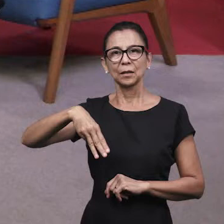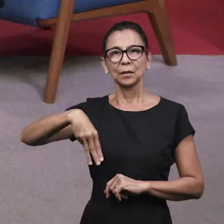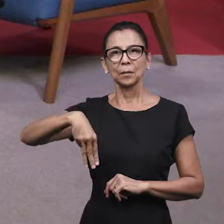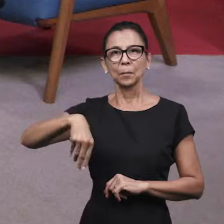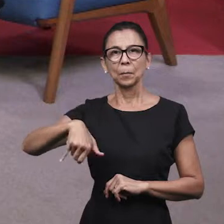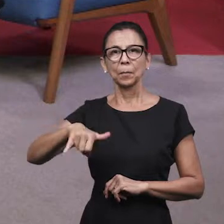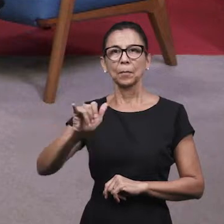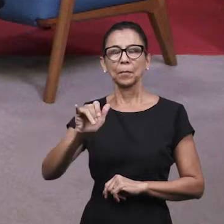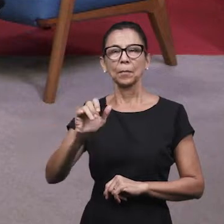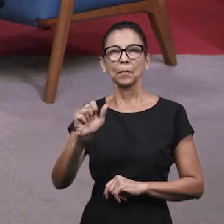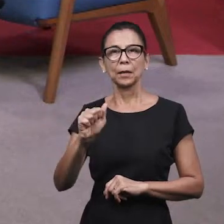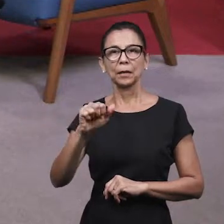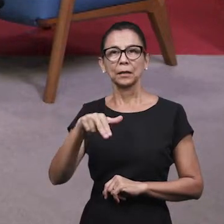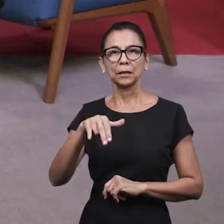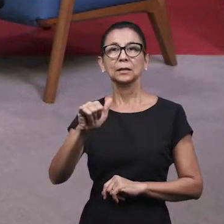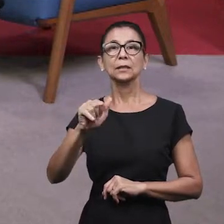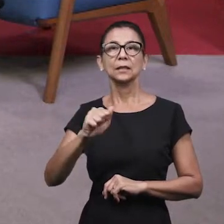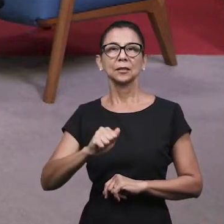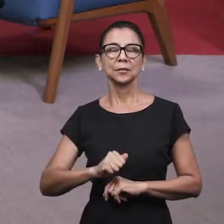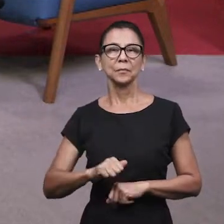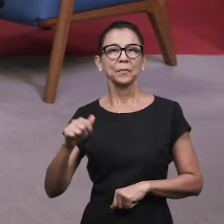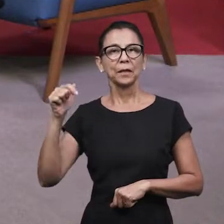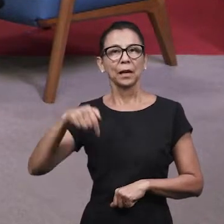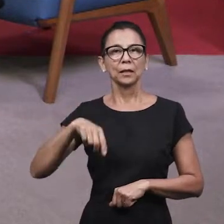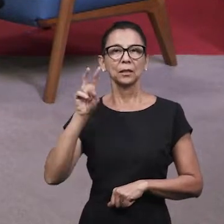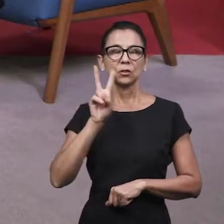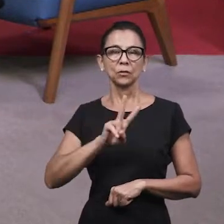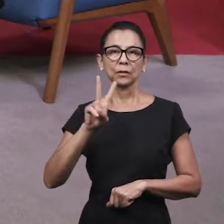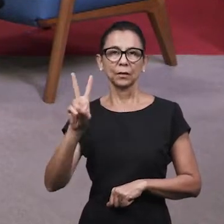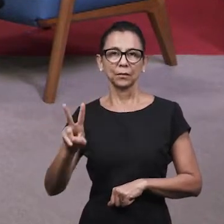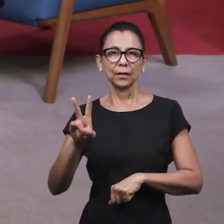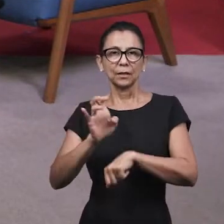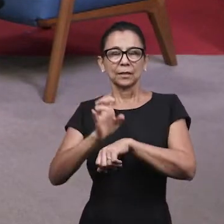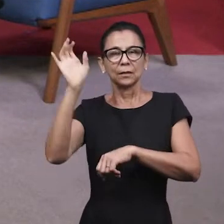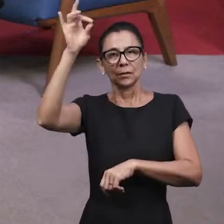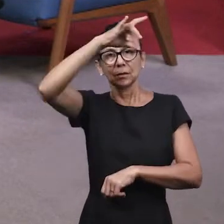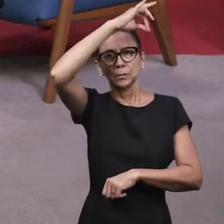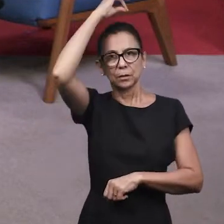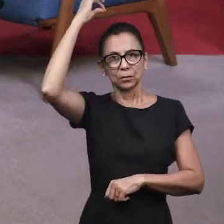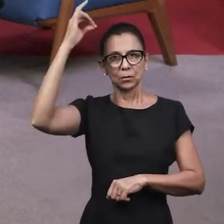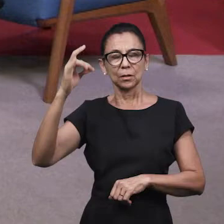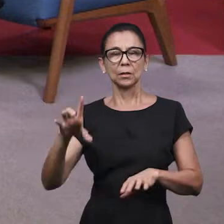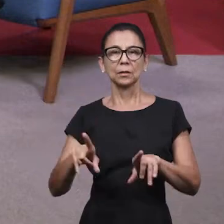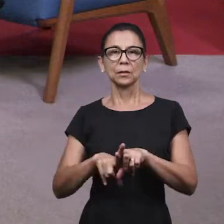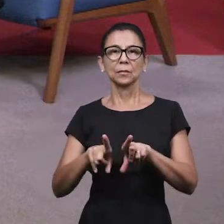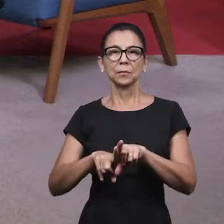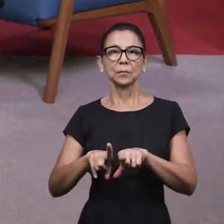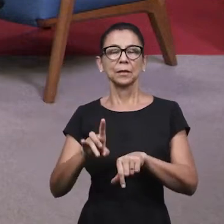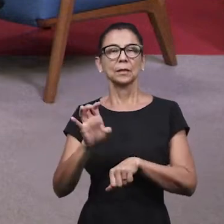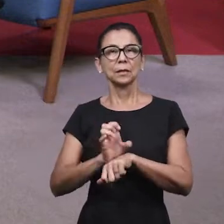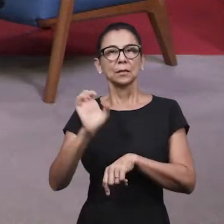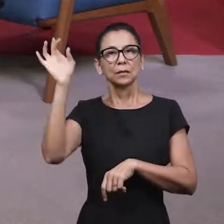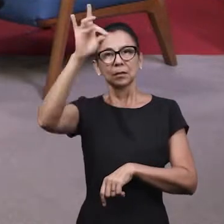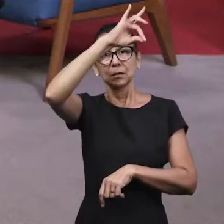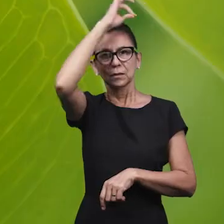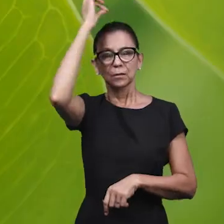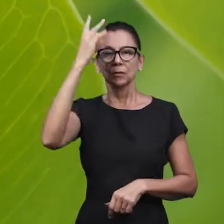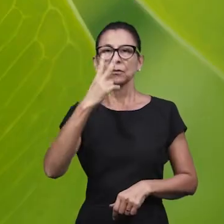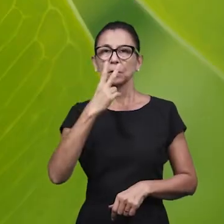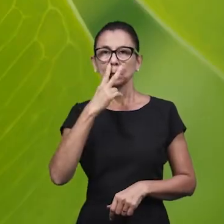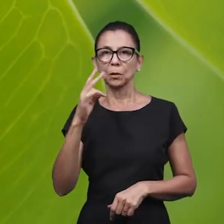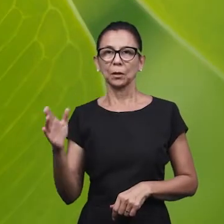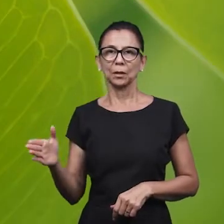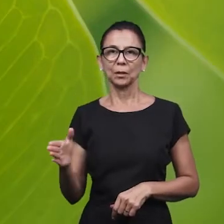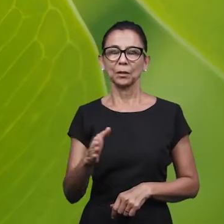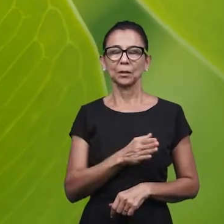Maiane. Elle vient de Praia da Costa 4, de Vila Velha, e Adriel Rochá, de Santa Lúcia, a Vitória, Espírito